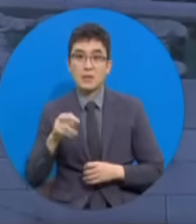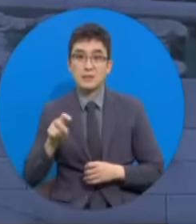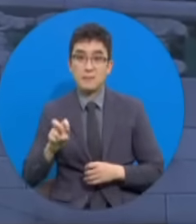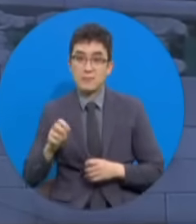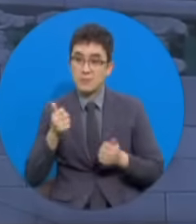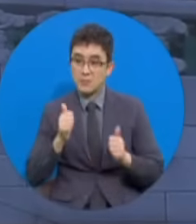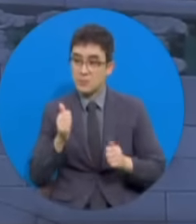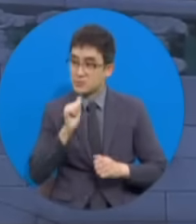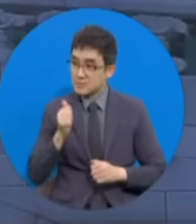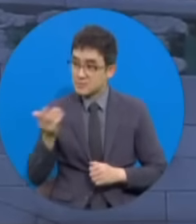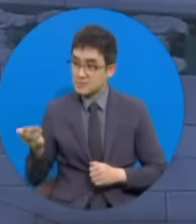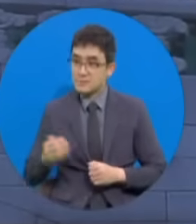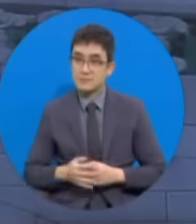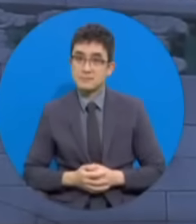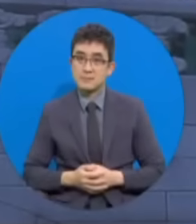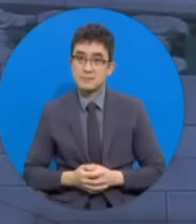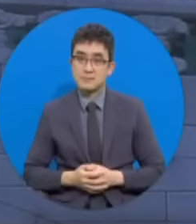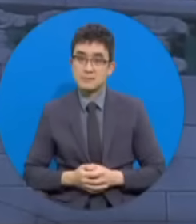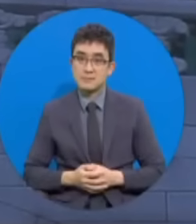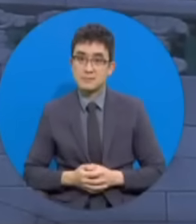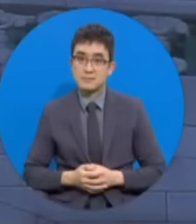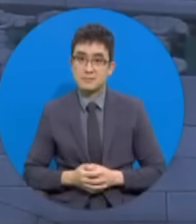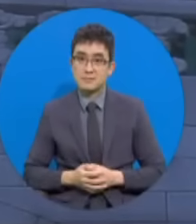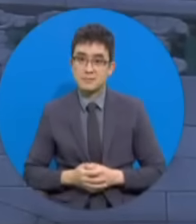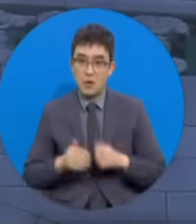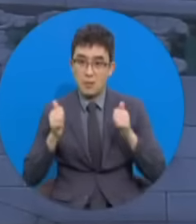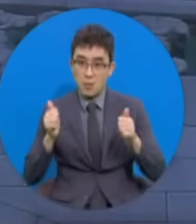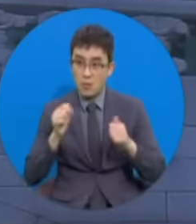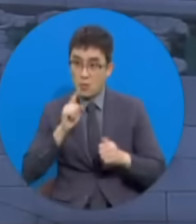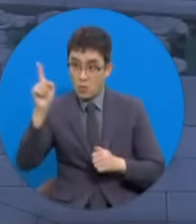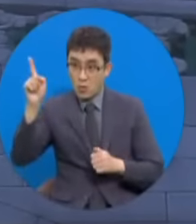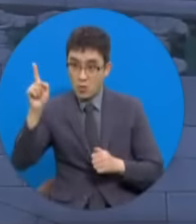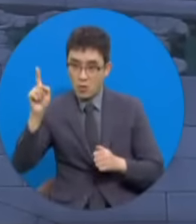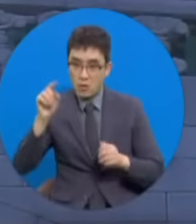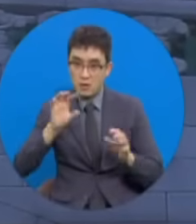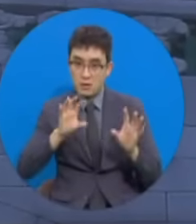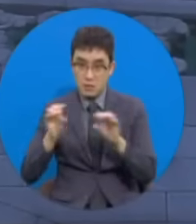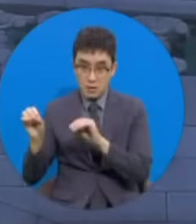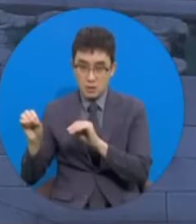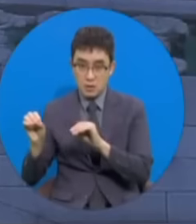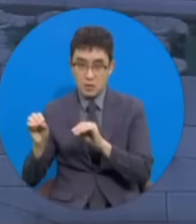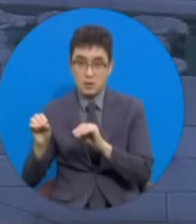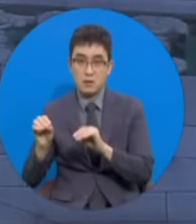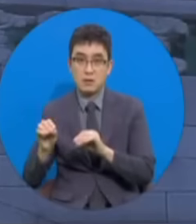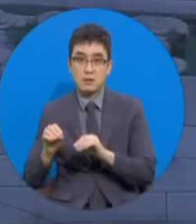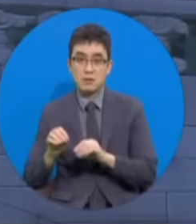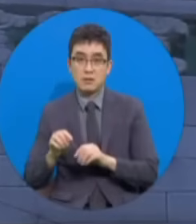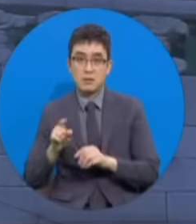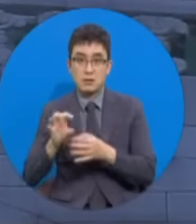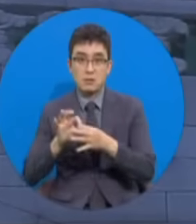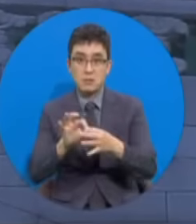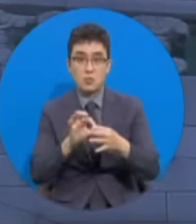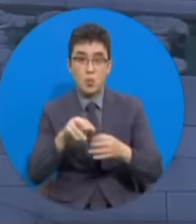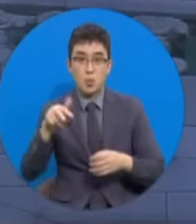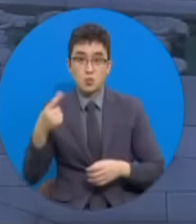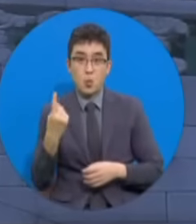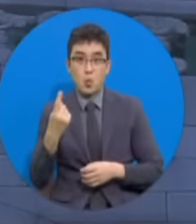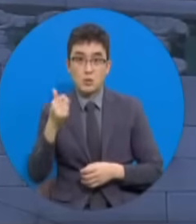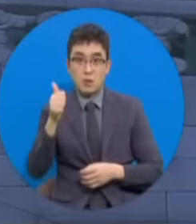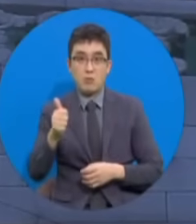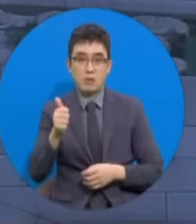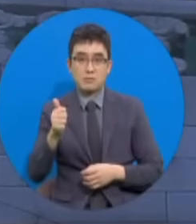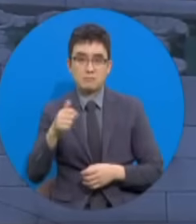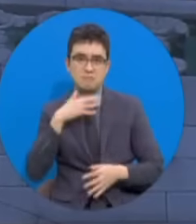것은 제기된 혐의를 인정한다라는 뜻도 있잖아요. 통상 그렇게 받아들여지잖아요. 네. 그런데 조 전 장관은 계속해서 아니라고 지금까지